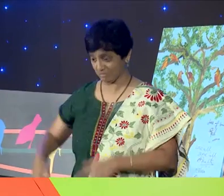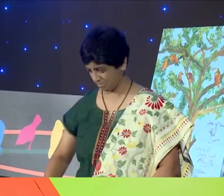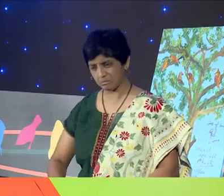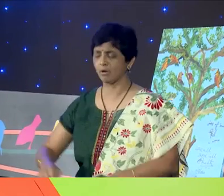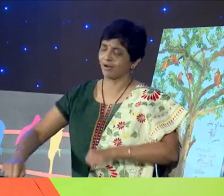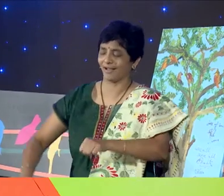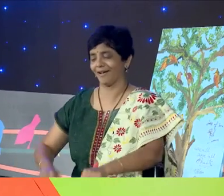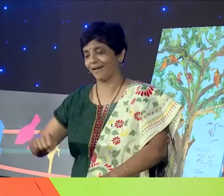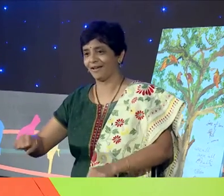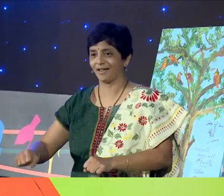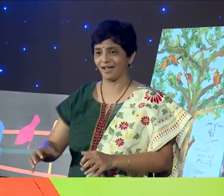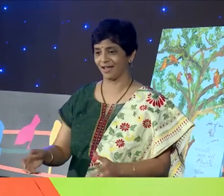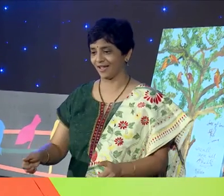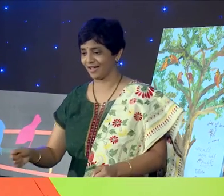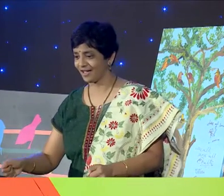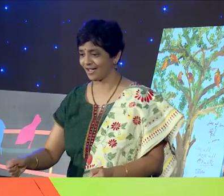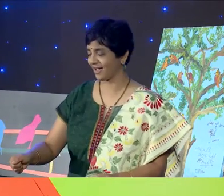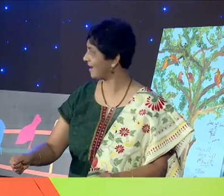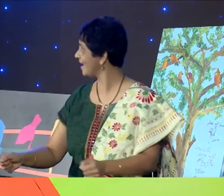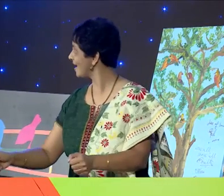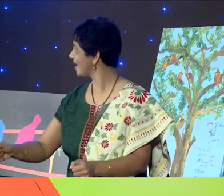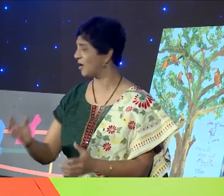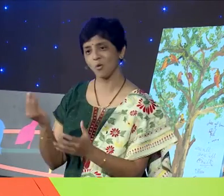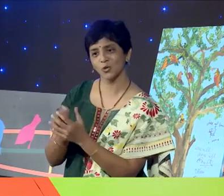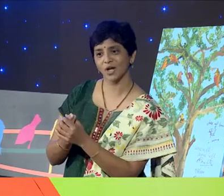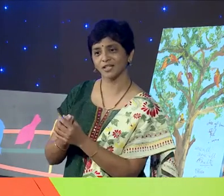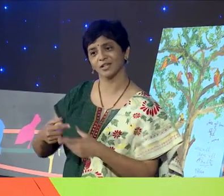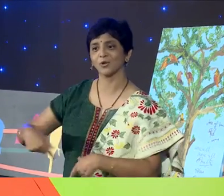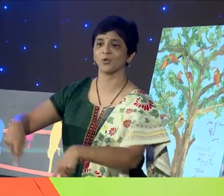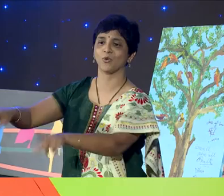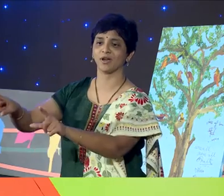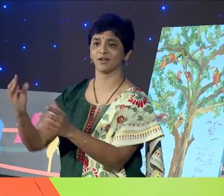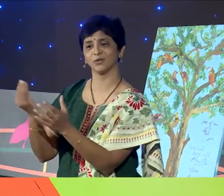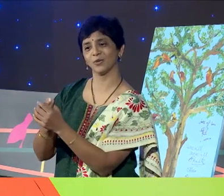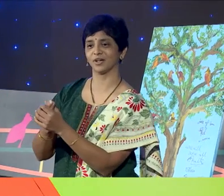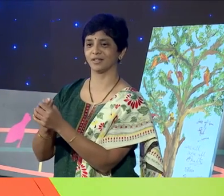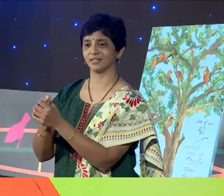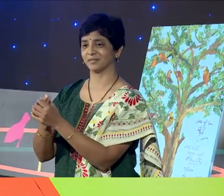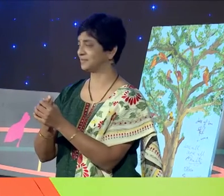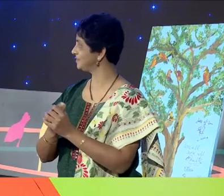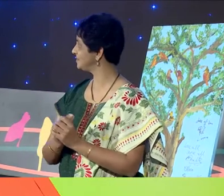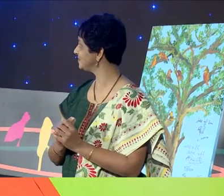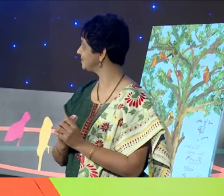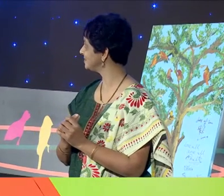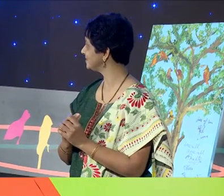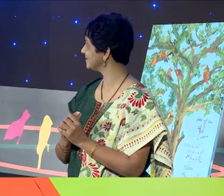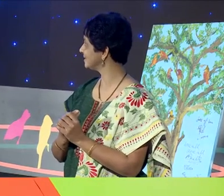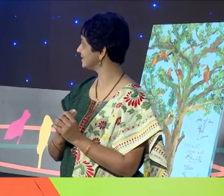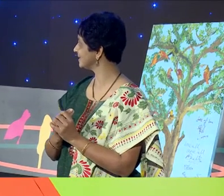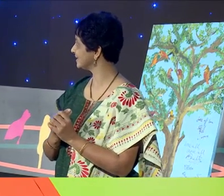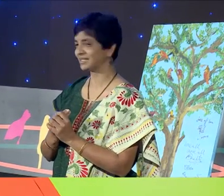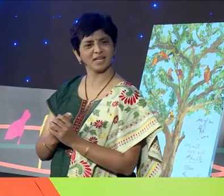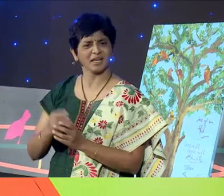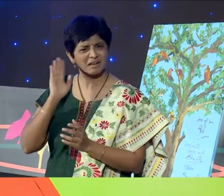पीछे मैं दूसरे पेडल से उसको जोर लगाऊं। और नागपुर में पढ़ता था, विदर्भ में, नागपुर से नेपाल, काठमांडू और वापस